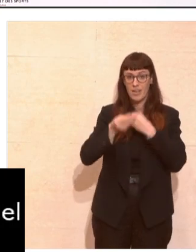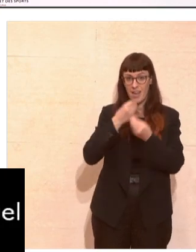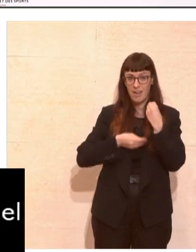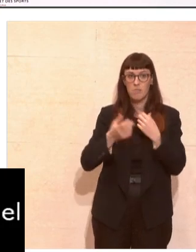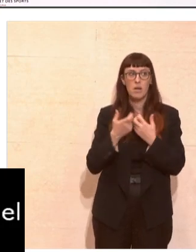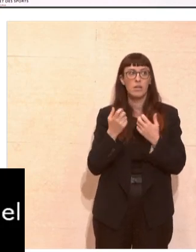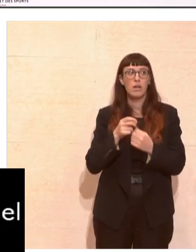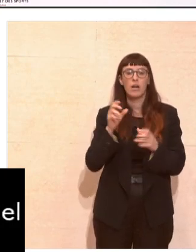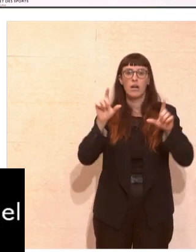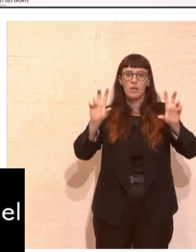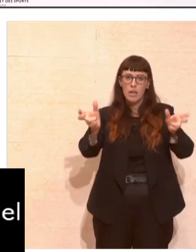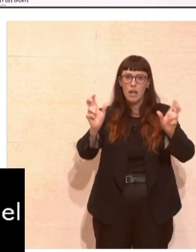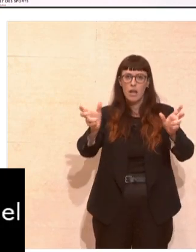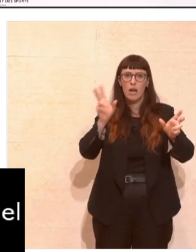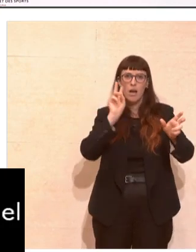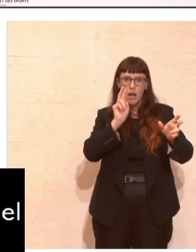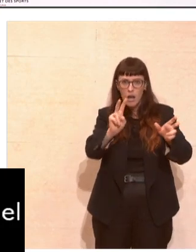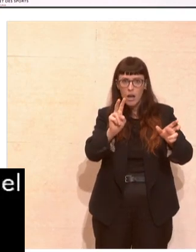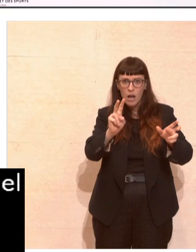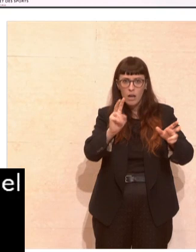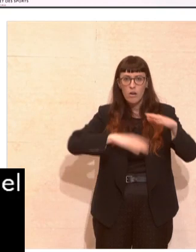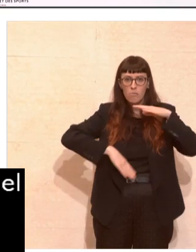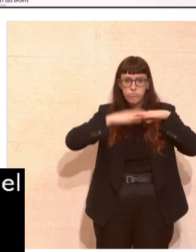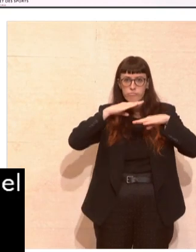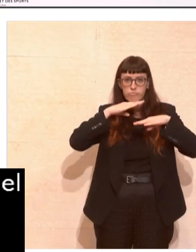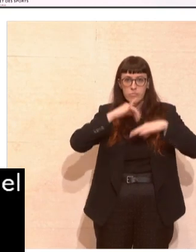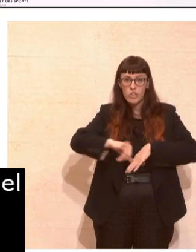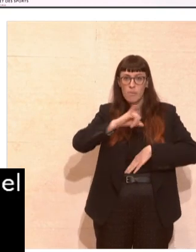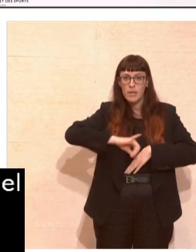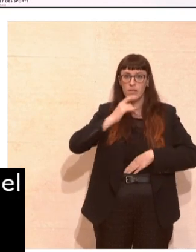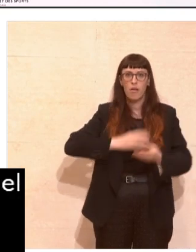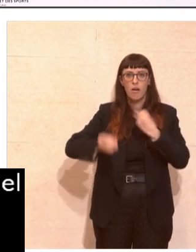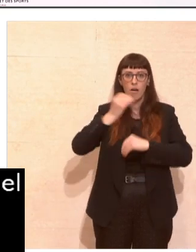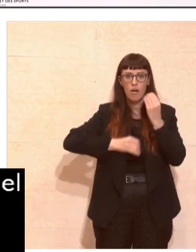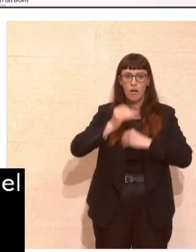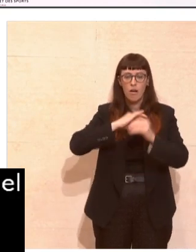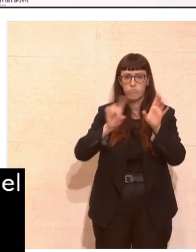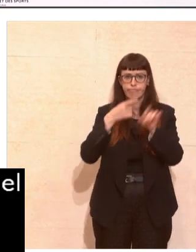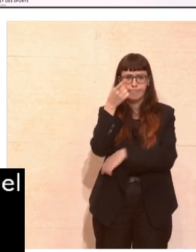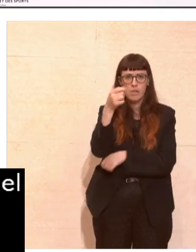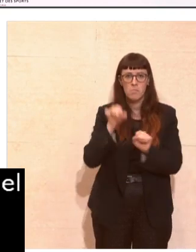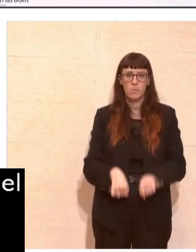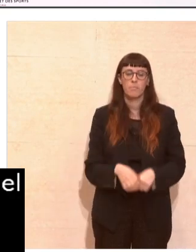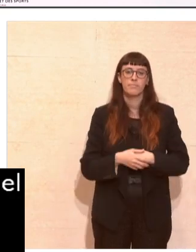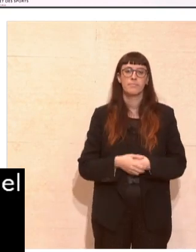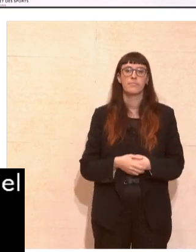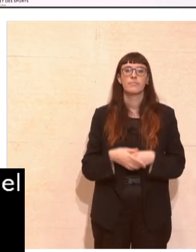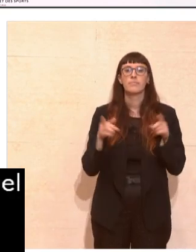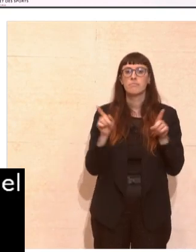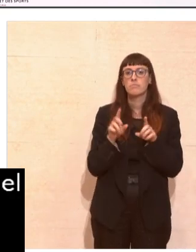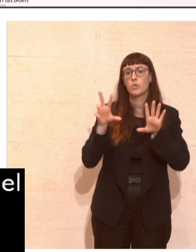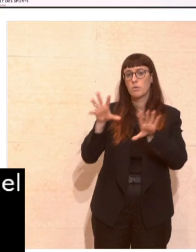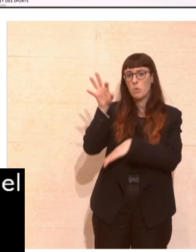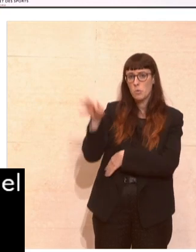satiété. Du coup, on va manger de manière excessive et on ne va pas s'arrêter quand on n'a plus faim. 8% des adolescents souffrent de problèmes d'addiction d'écran